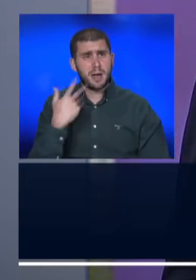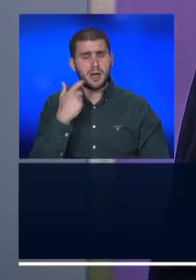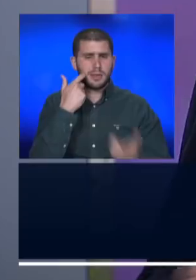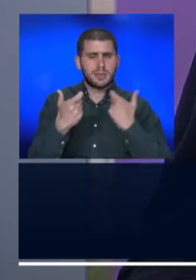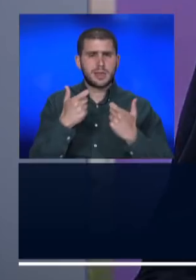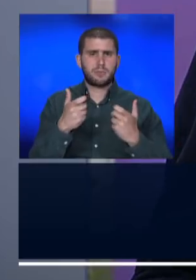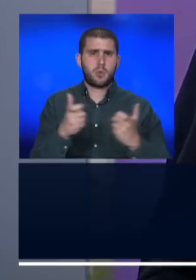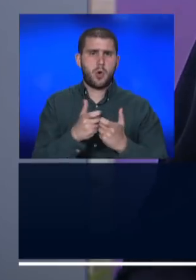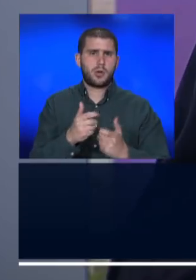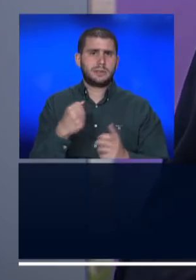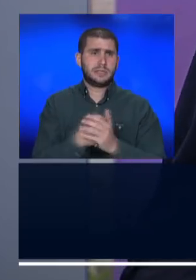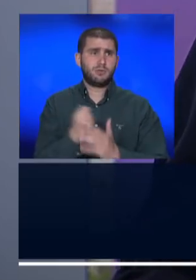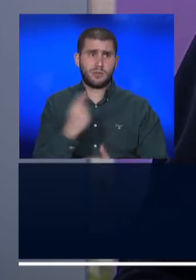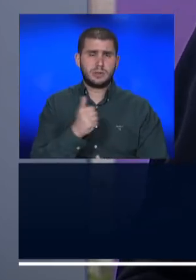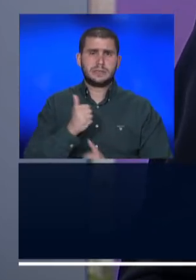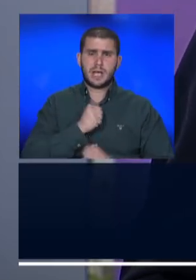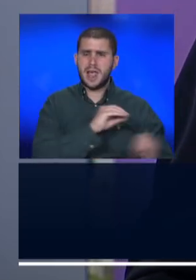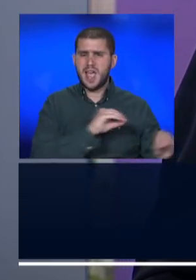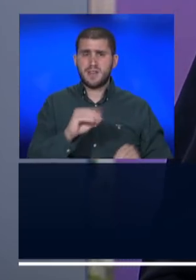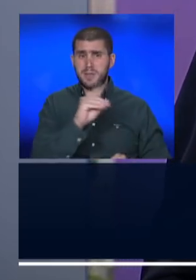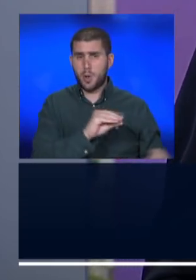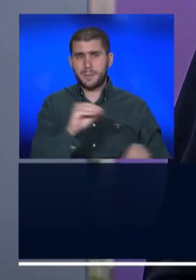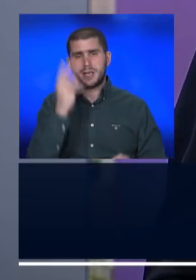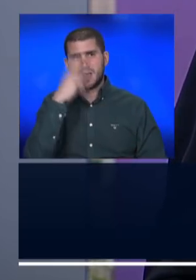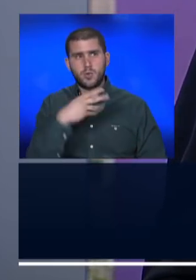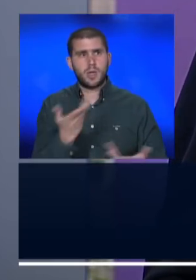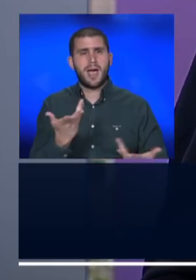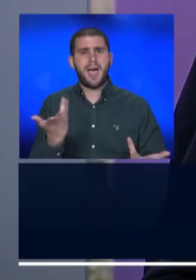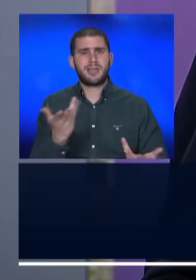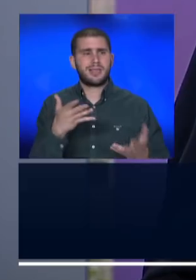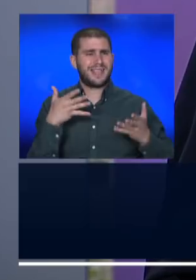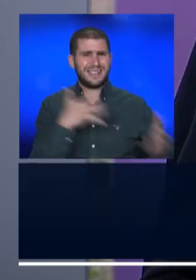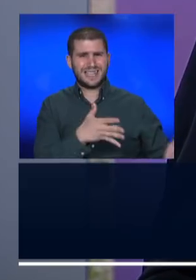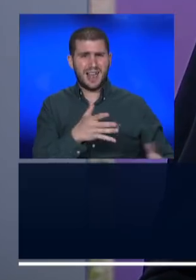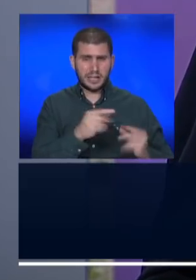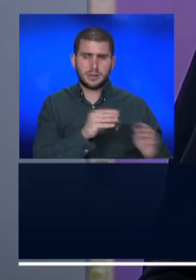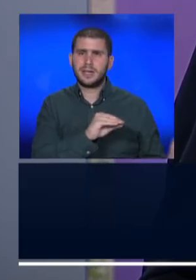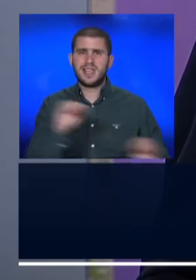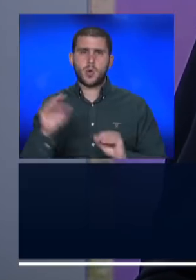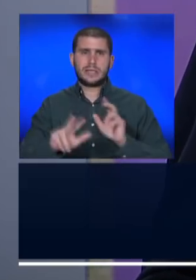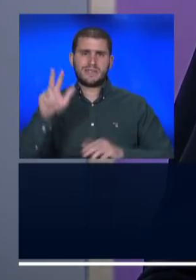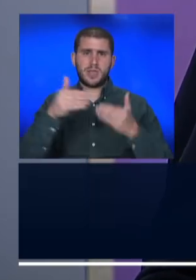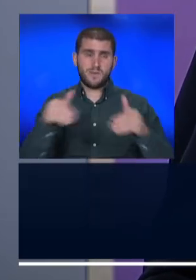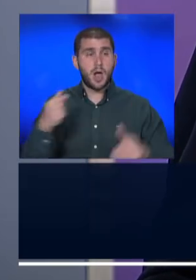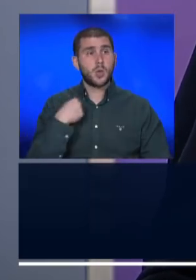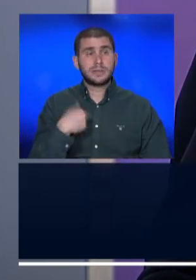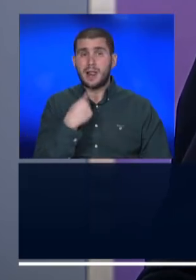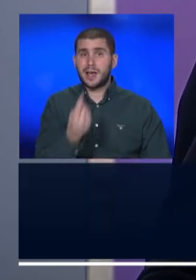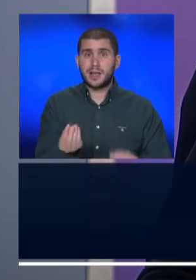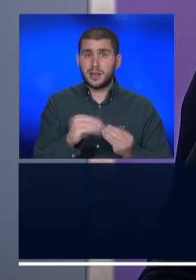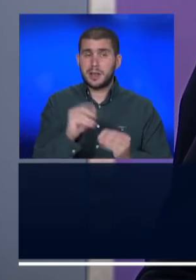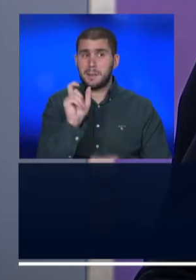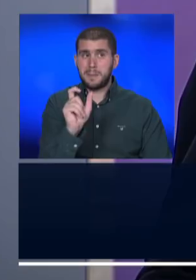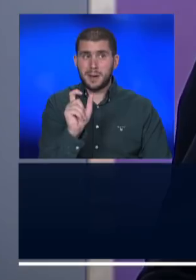הצעה להזיז כוחות מהדרום, אחרי שהבינו שאין תמרון קרקעי, לאזור גבול הצפון. אני חושב שנגיד מילה על הדרום. על הדרום